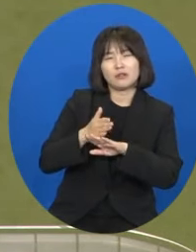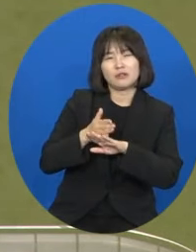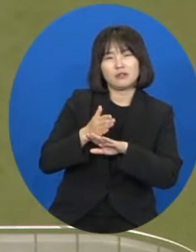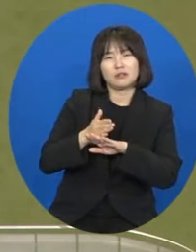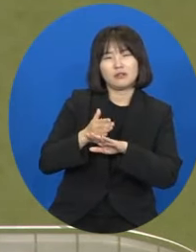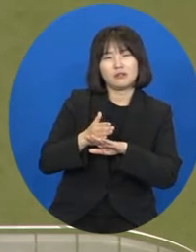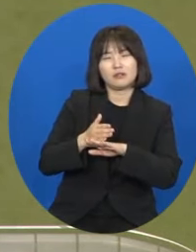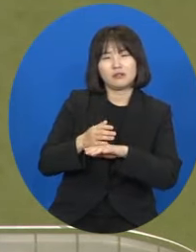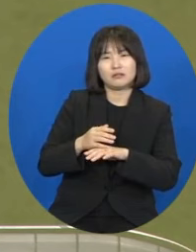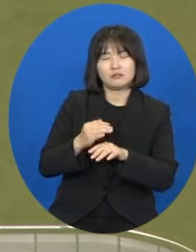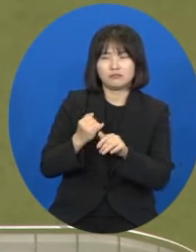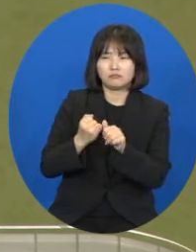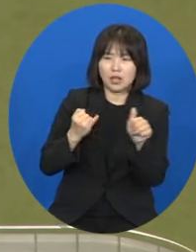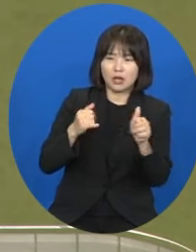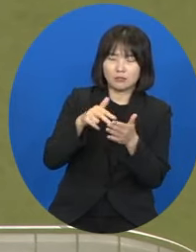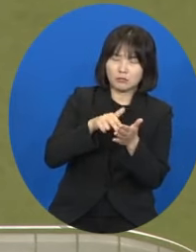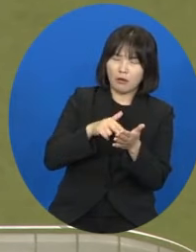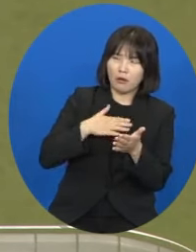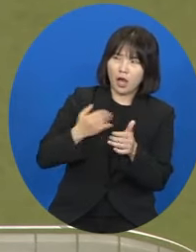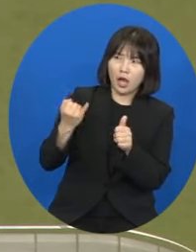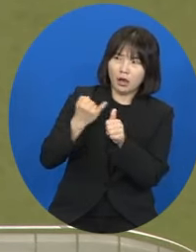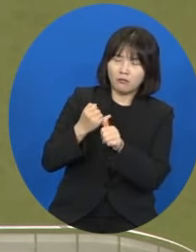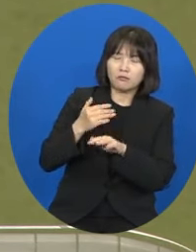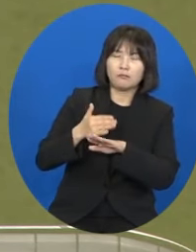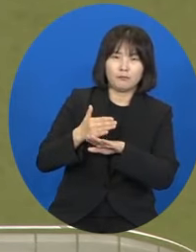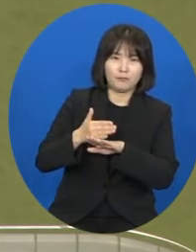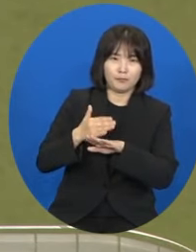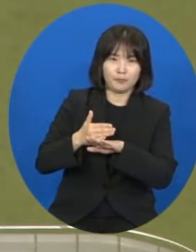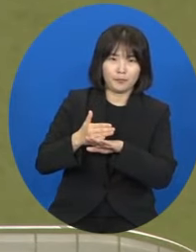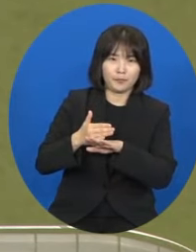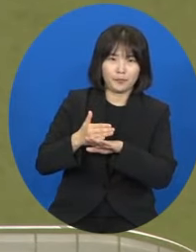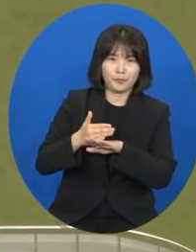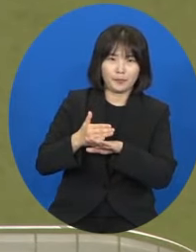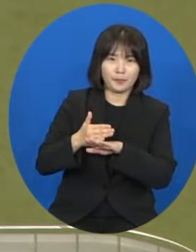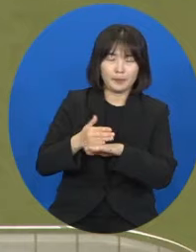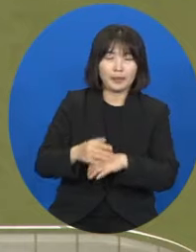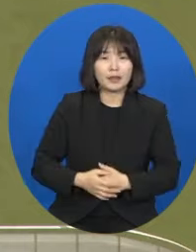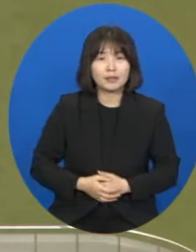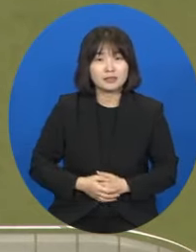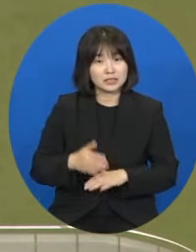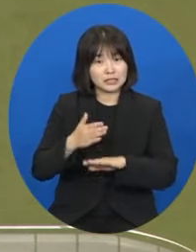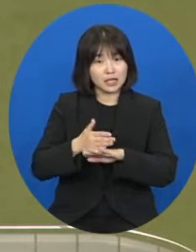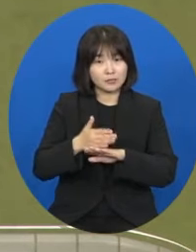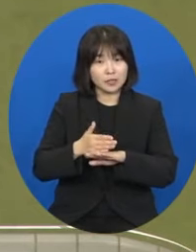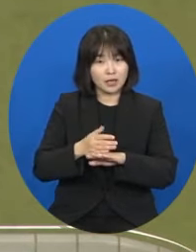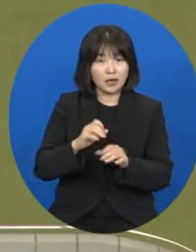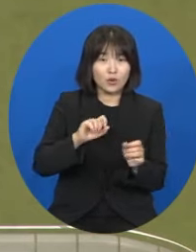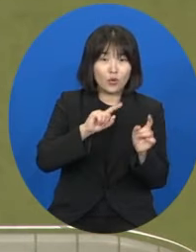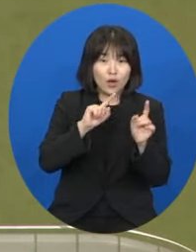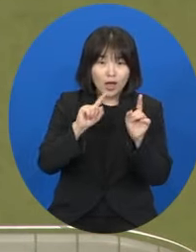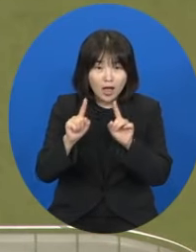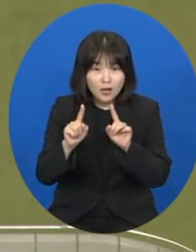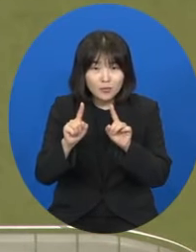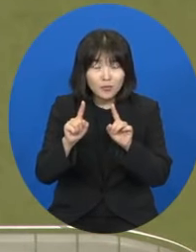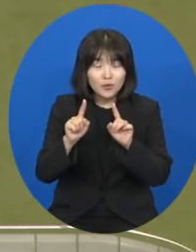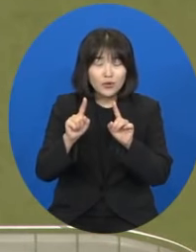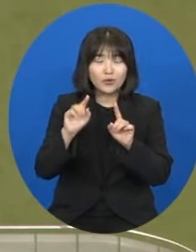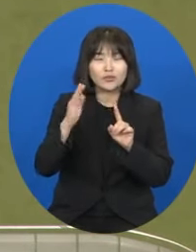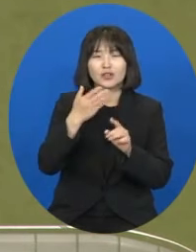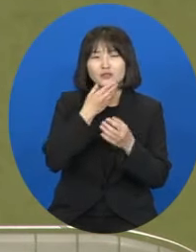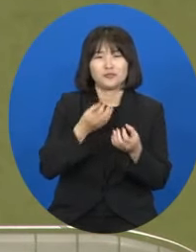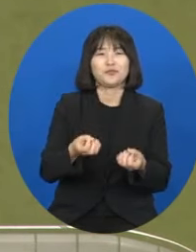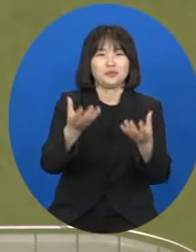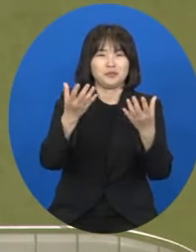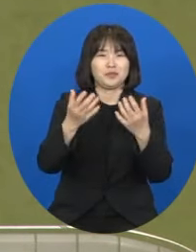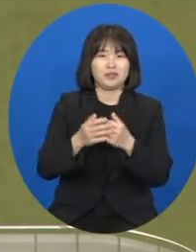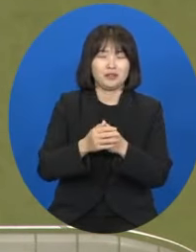야 나와 결혼해줘서 너무 고마워, 그렇잖아요. 그런 감사가 여러분 회복이 되시길 축복합니다. 네,